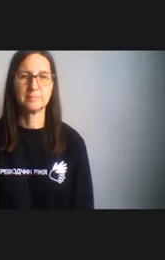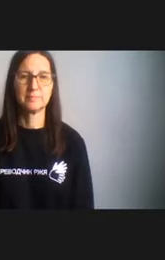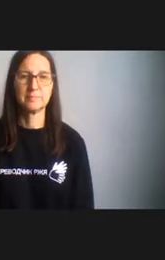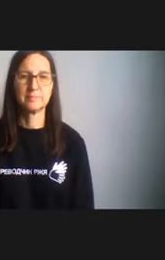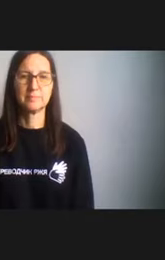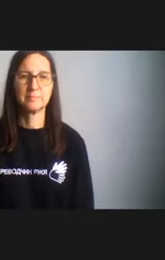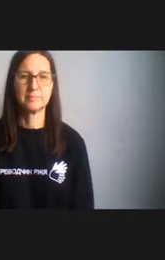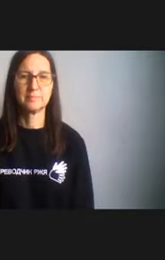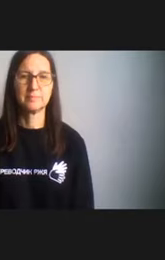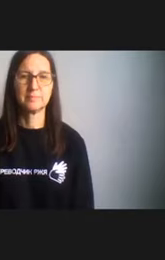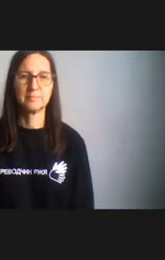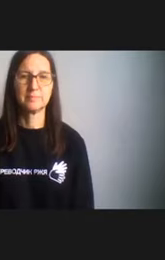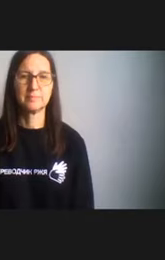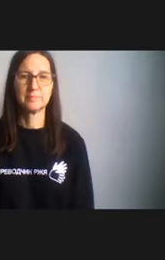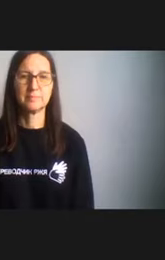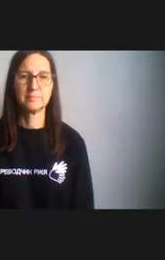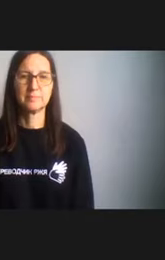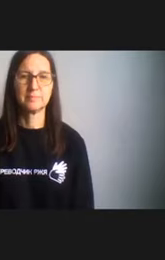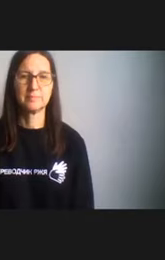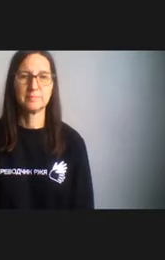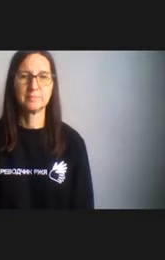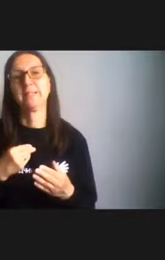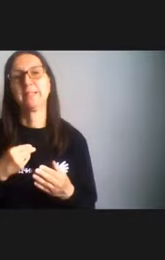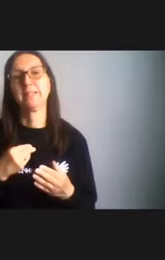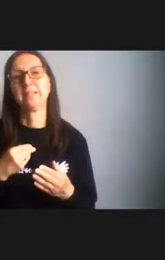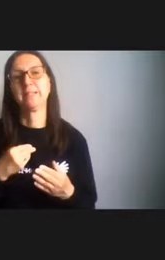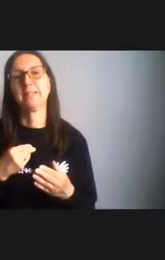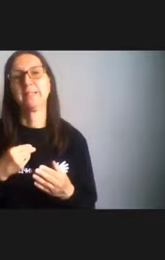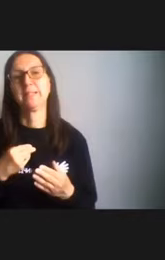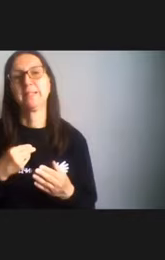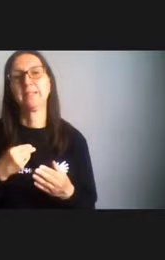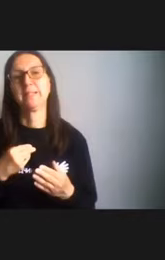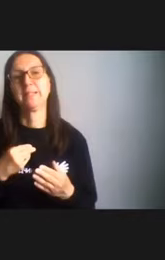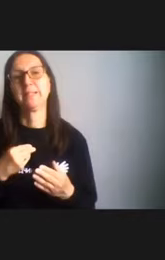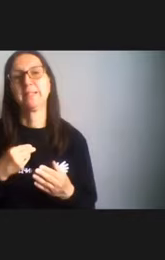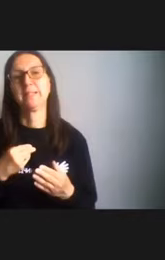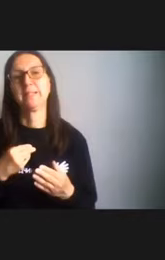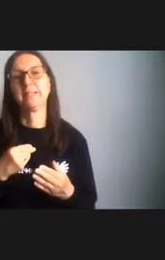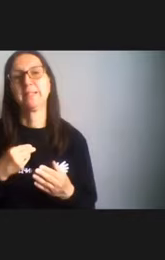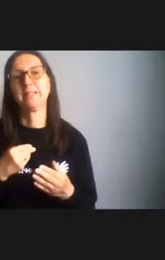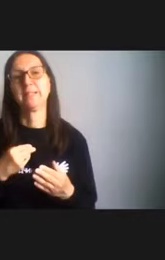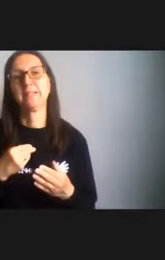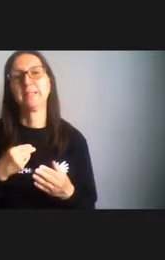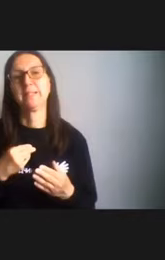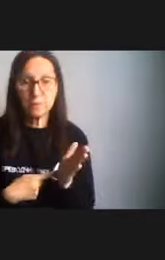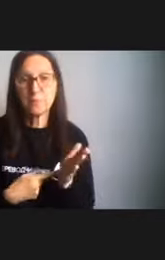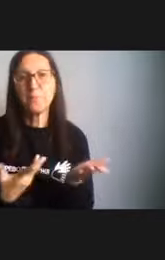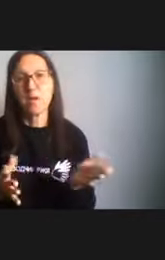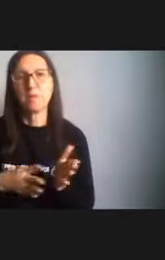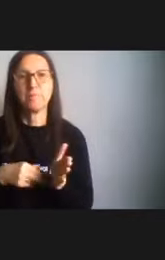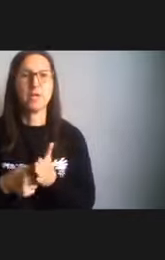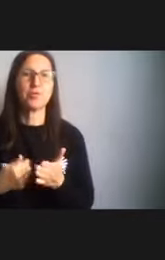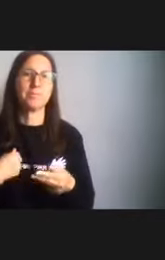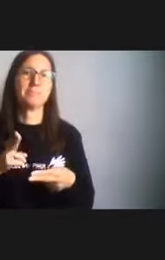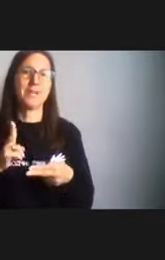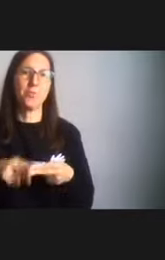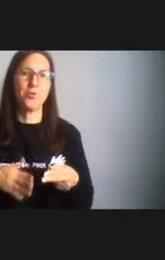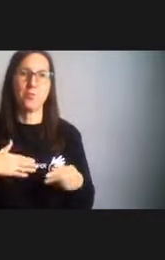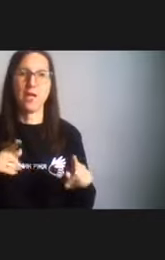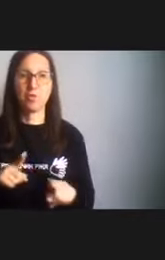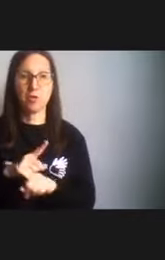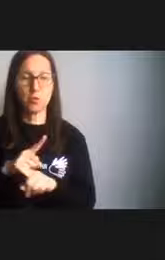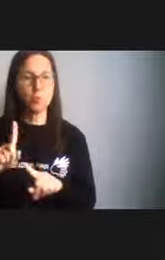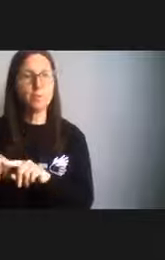ответить. Большое вам спасибо за внимание, дорогие друзья. Ну что ж, если у вас нет вопросов, наверное, мы на этом будем завершать.